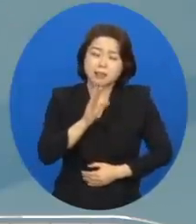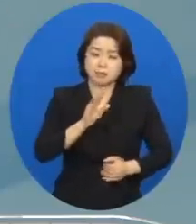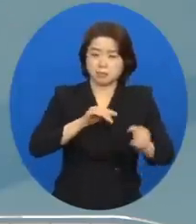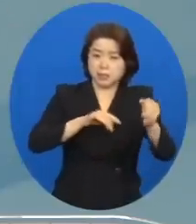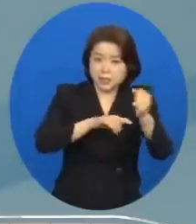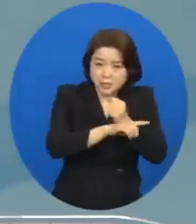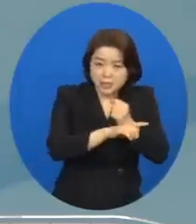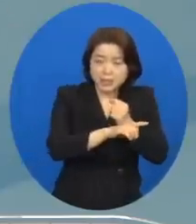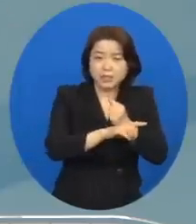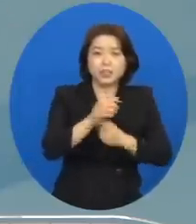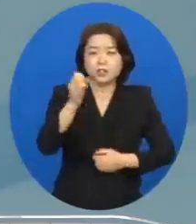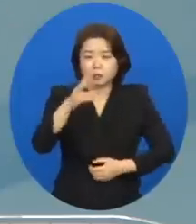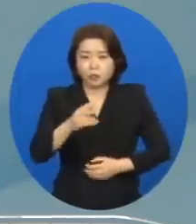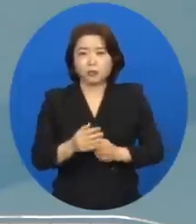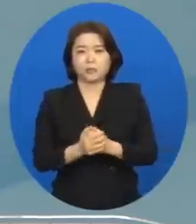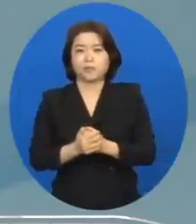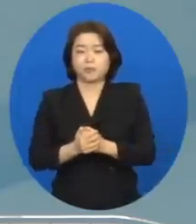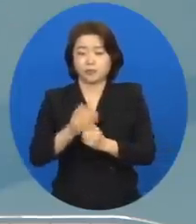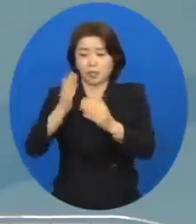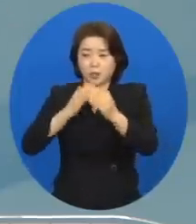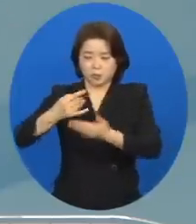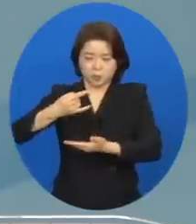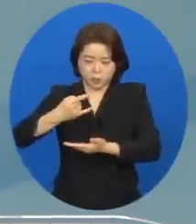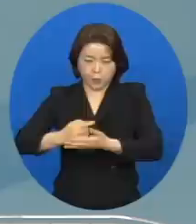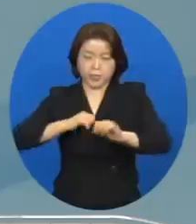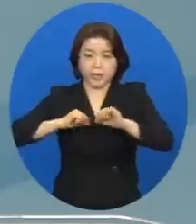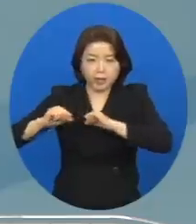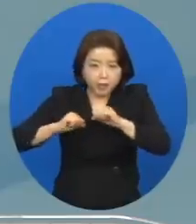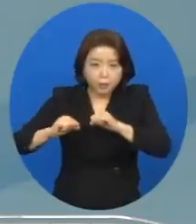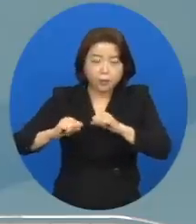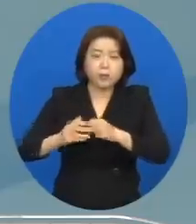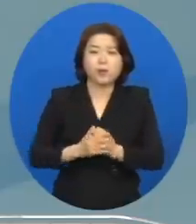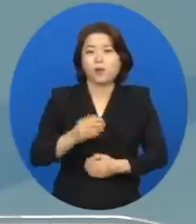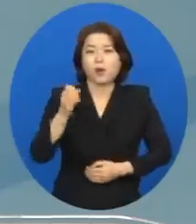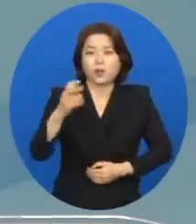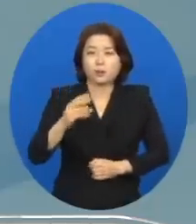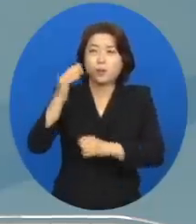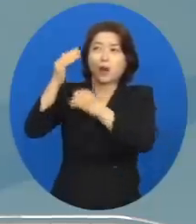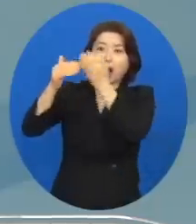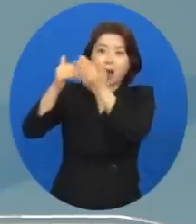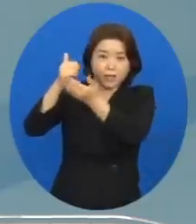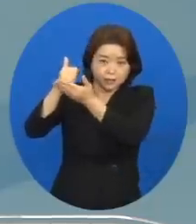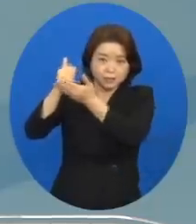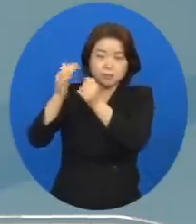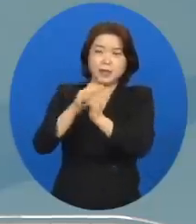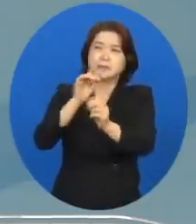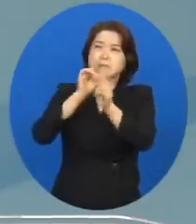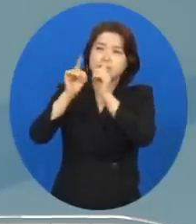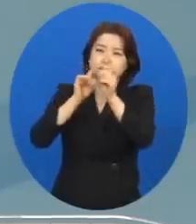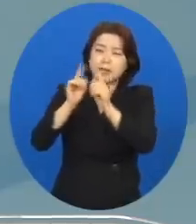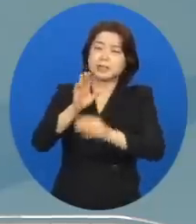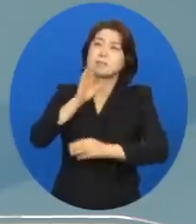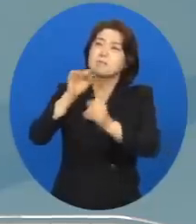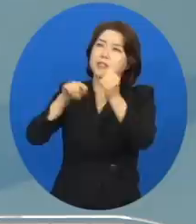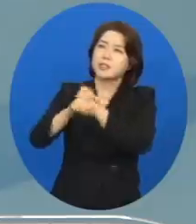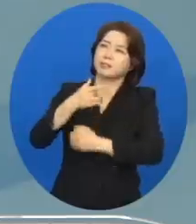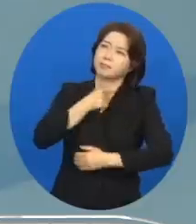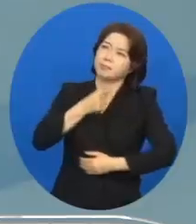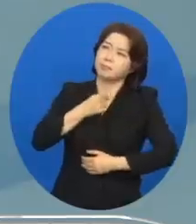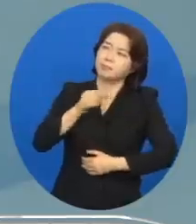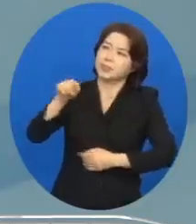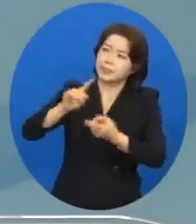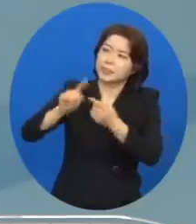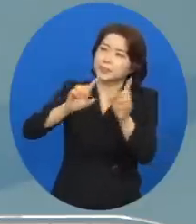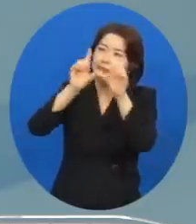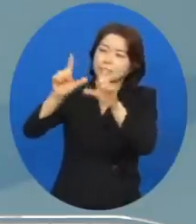행하고 그리고 공의를 행하고 그리고 하나님의 말씀, 진리를 구하는